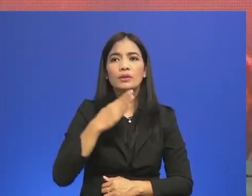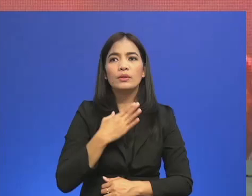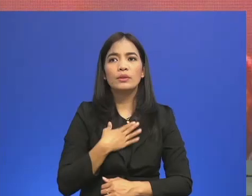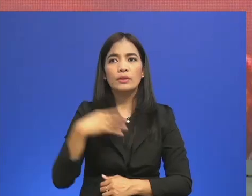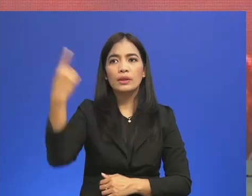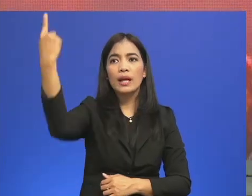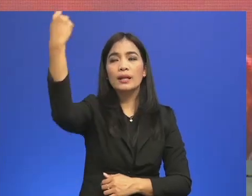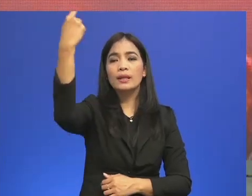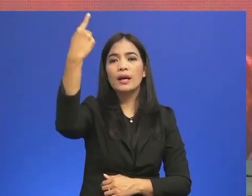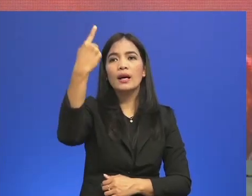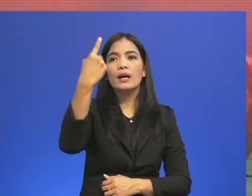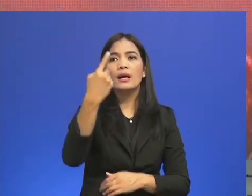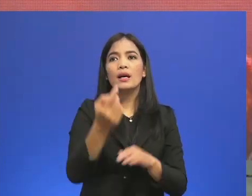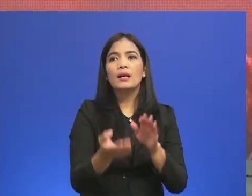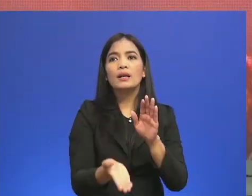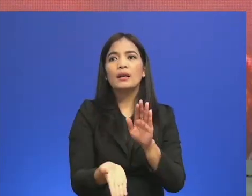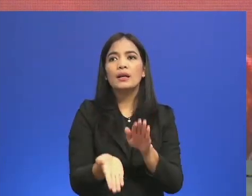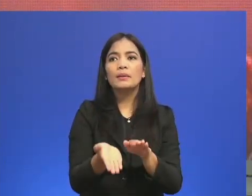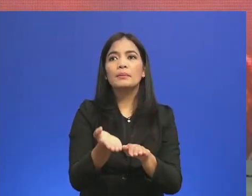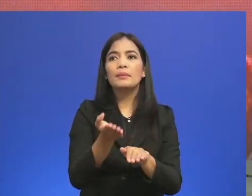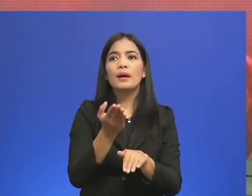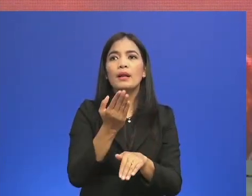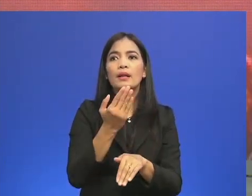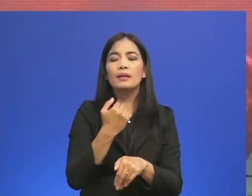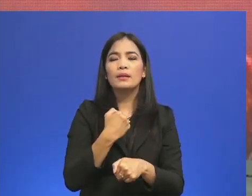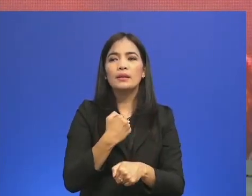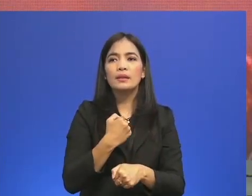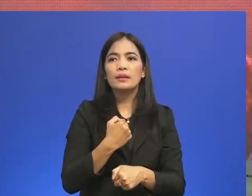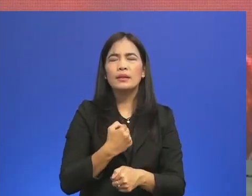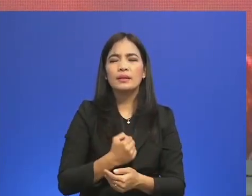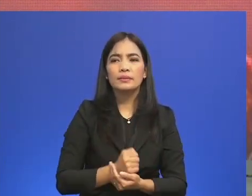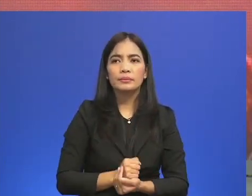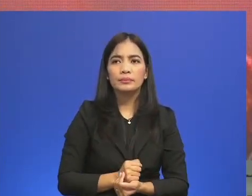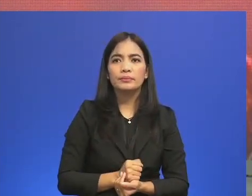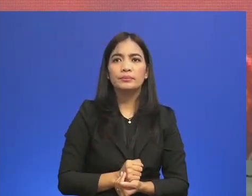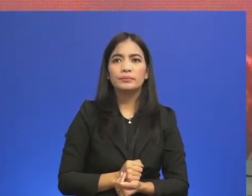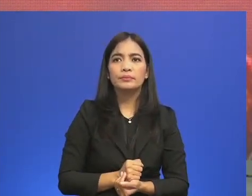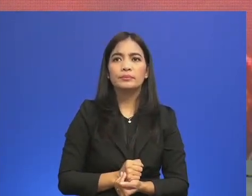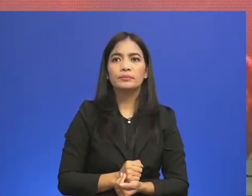Tuhanku datang kembali.